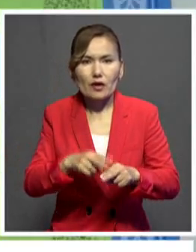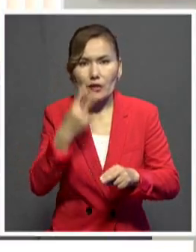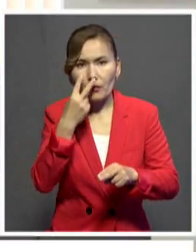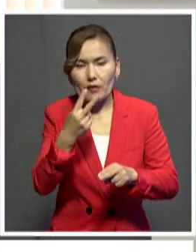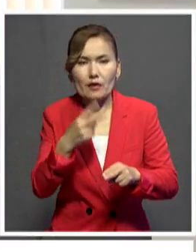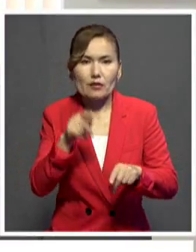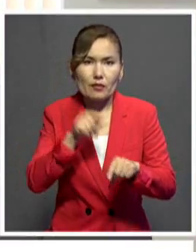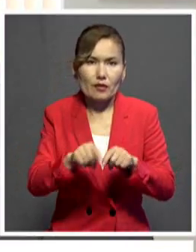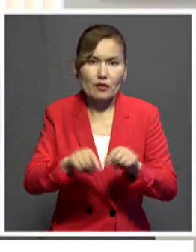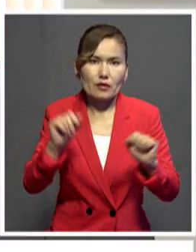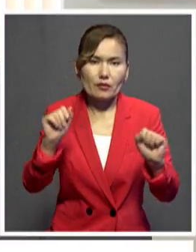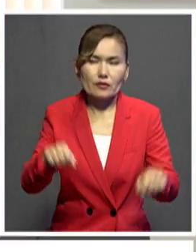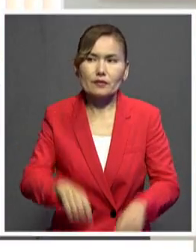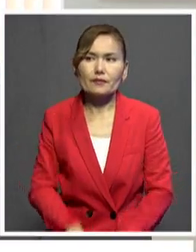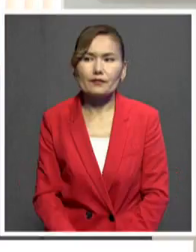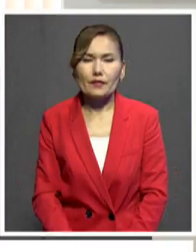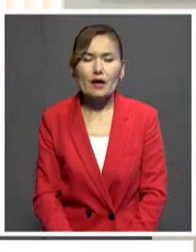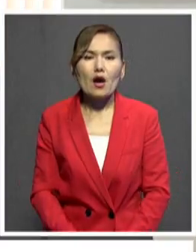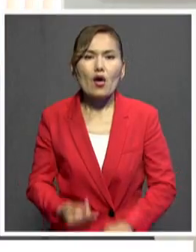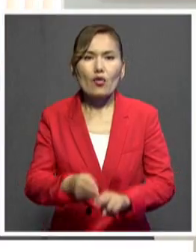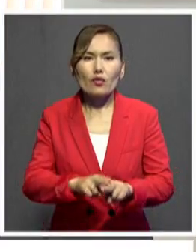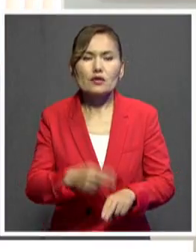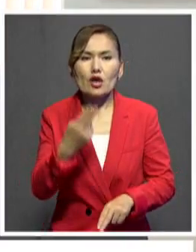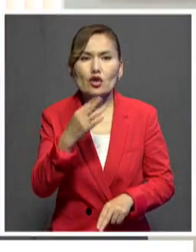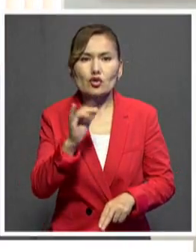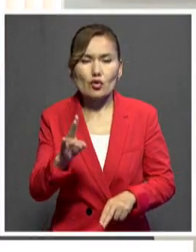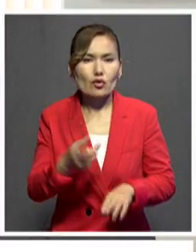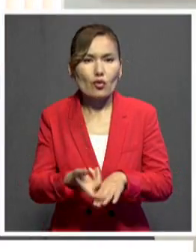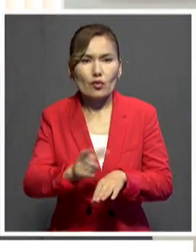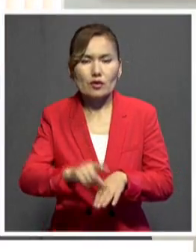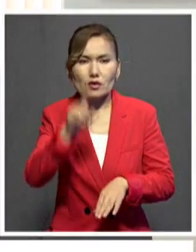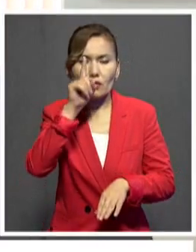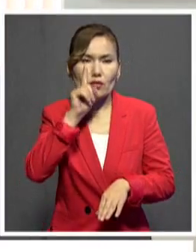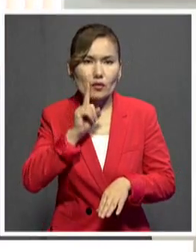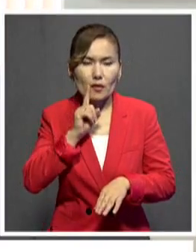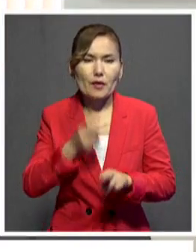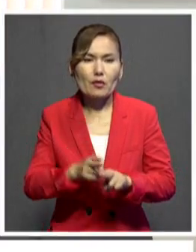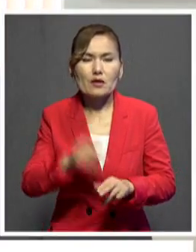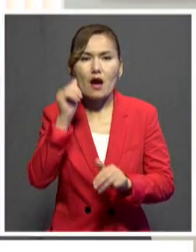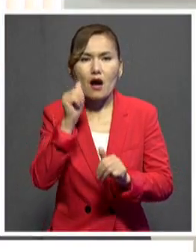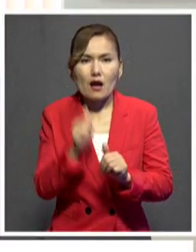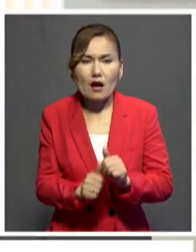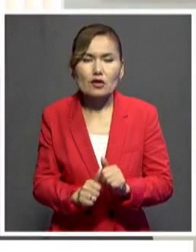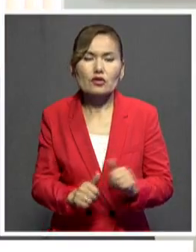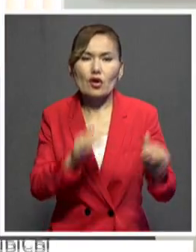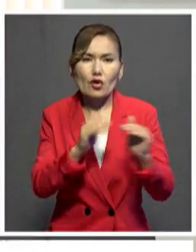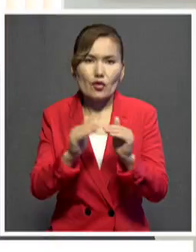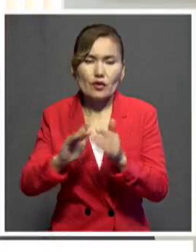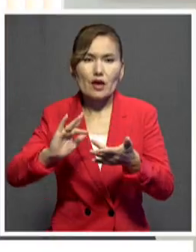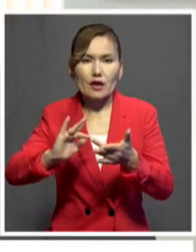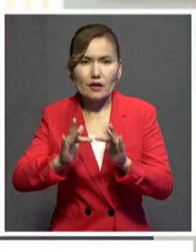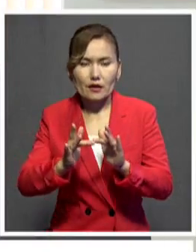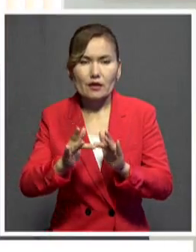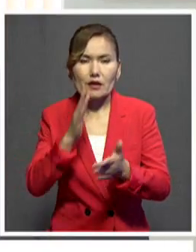отырады. Жемқорлықтың тәуекелдерін төмендеді, мемлекет қызметкер мен қарапайым тұрғынның арасында қатынас